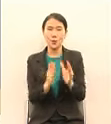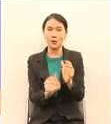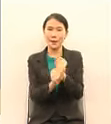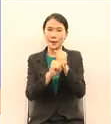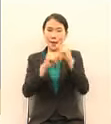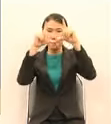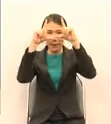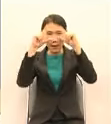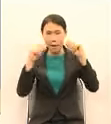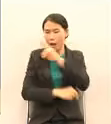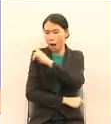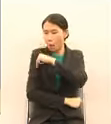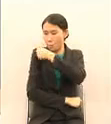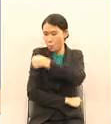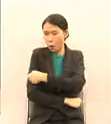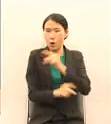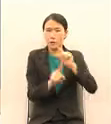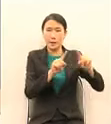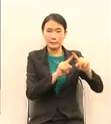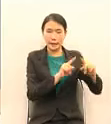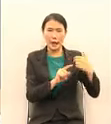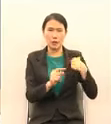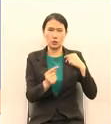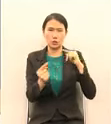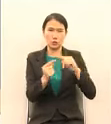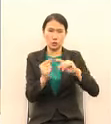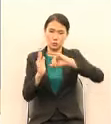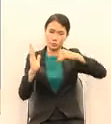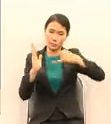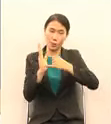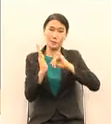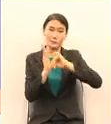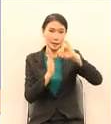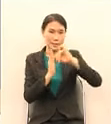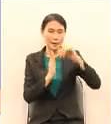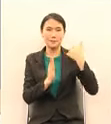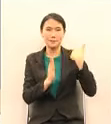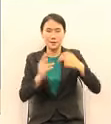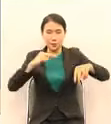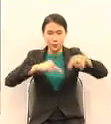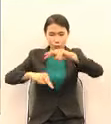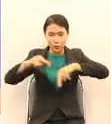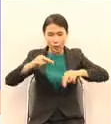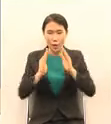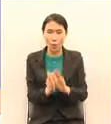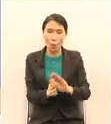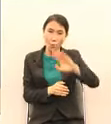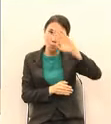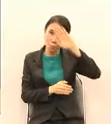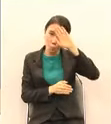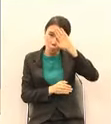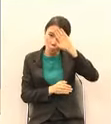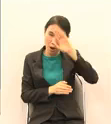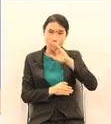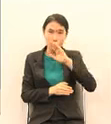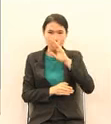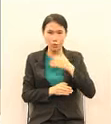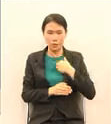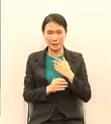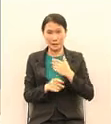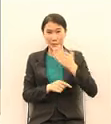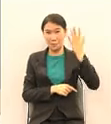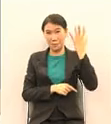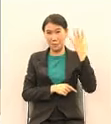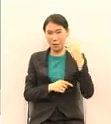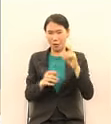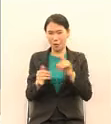ครับที่ได้ดำเนินการโดยเฉพาะในจังหวัดเชียงใหม่ซึ่งก็มีการให้การดูแลคนไข้เคสที่สงสัยมา